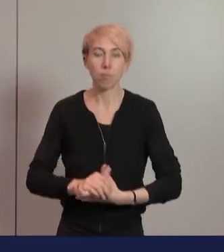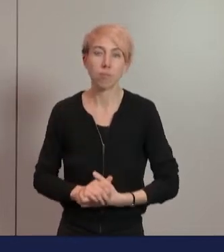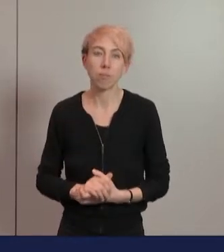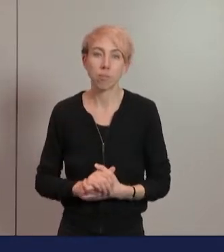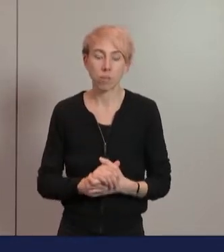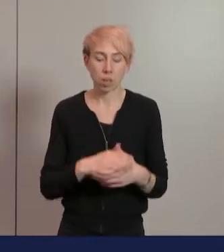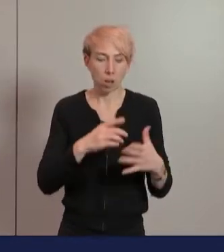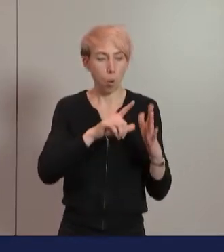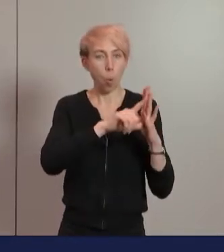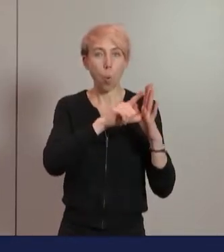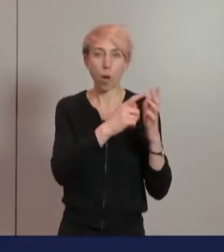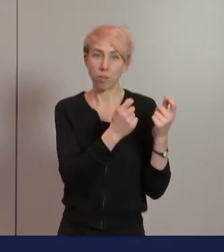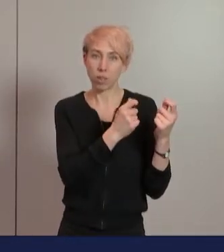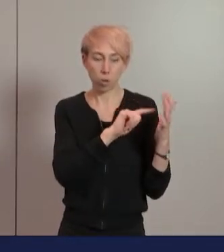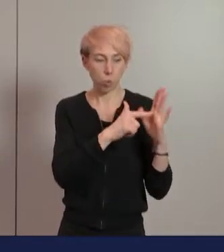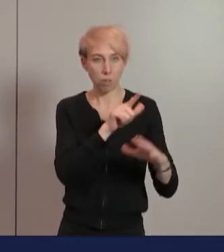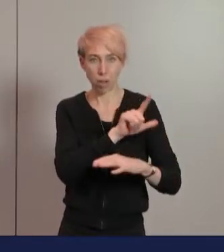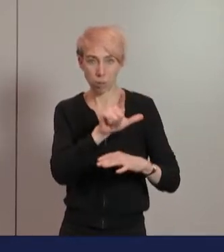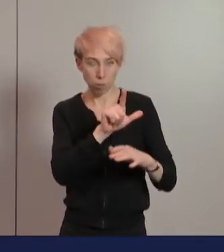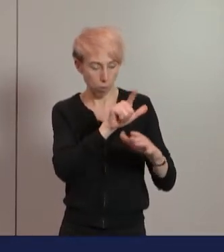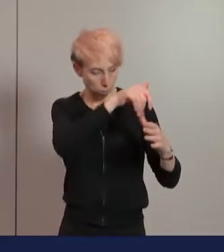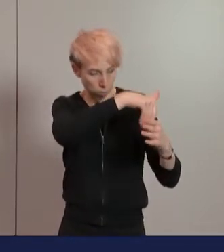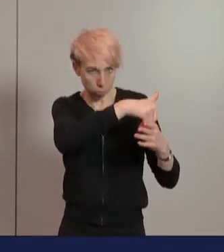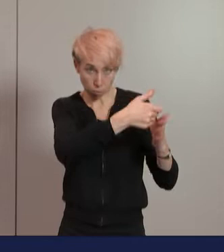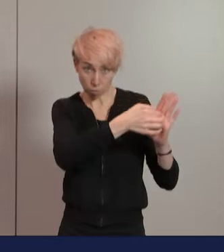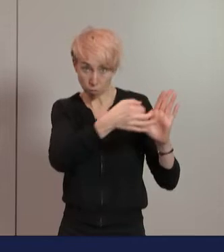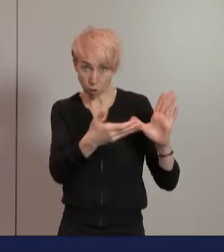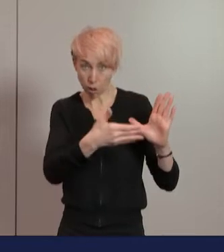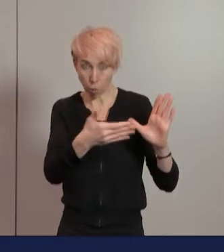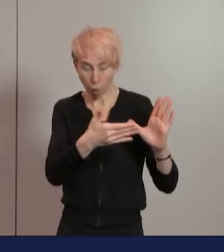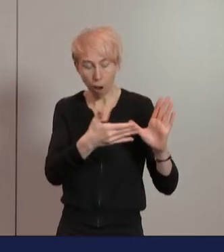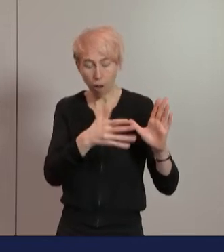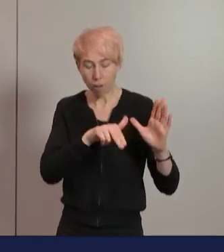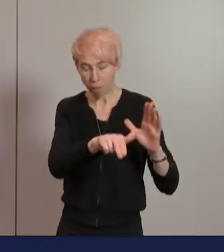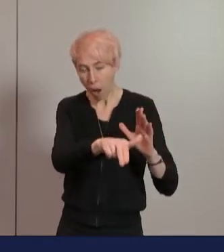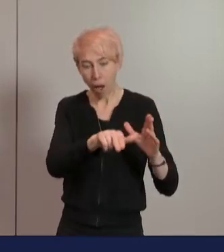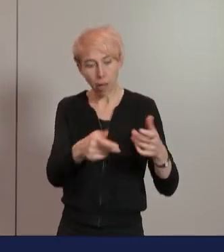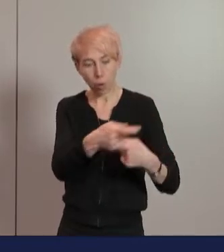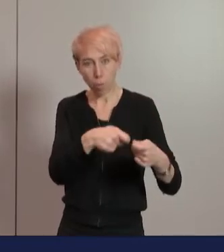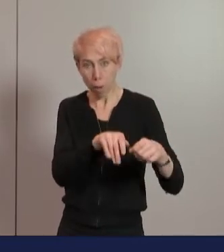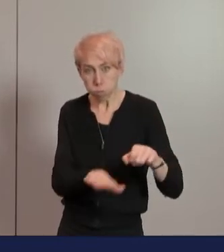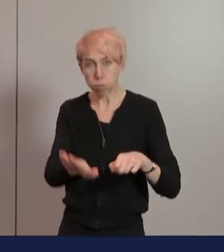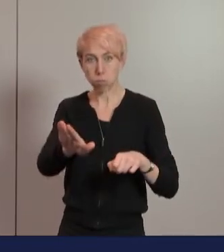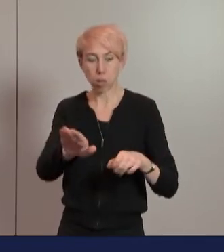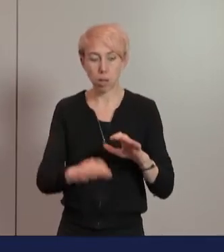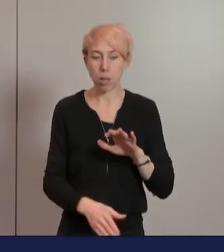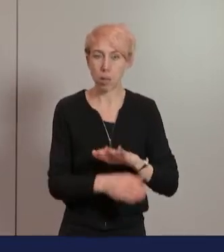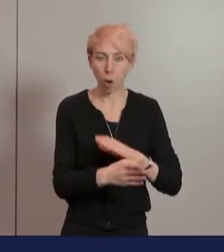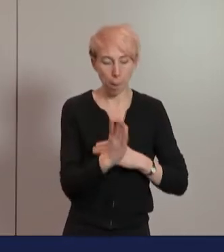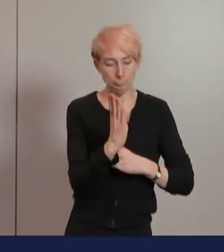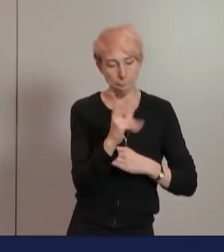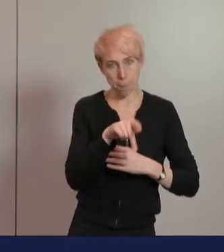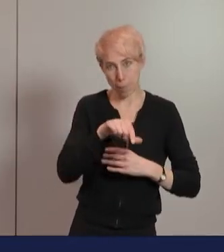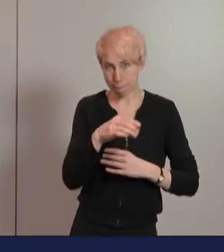La loi de finances 2022 se fonde sur des hypothèses de rebond économique. Tout d'abord, une évolution du produit intérieur